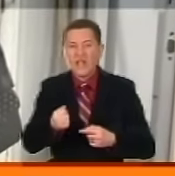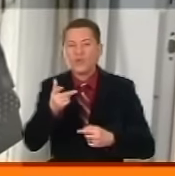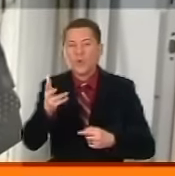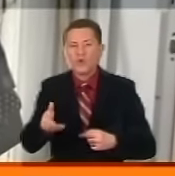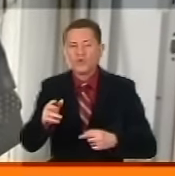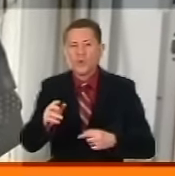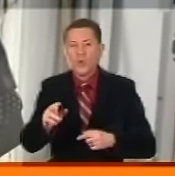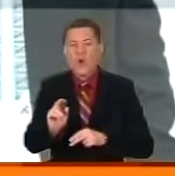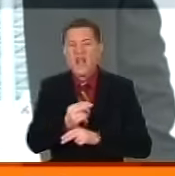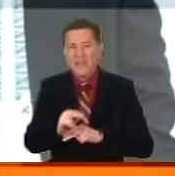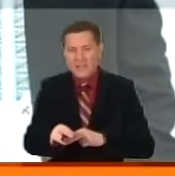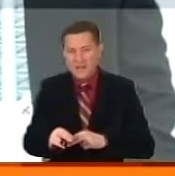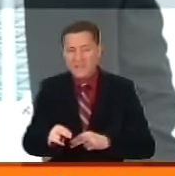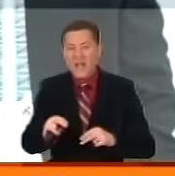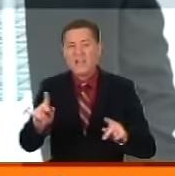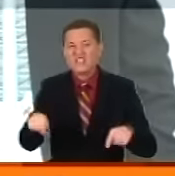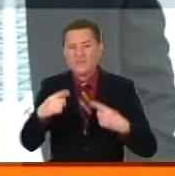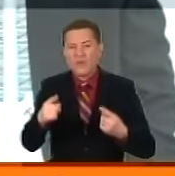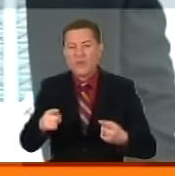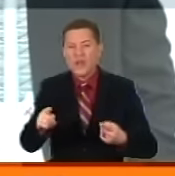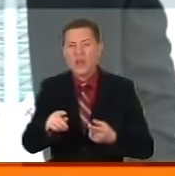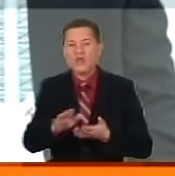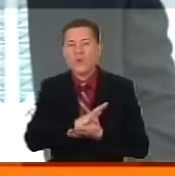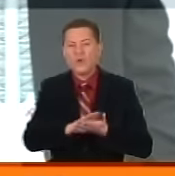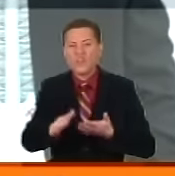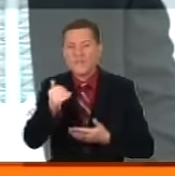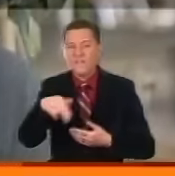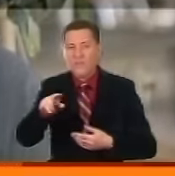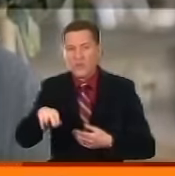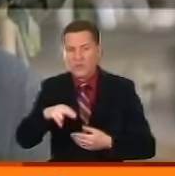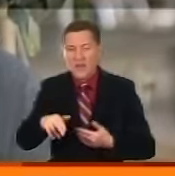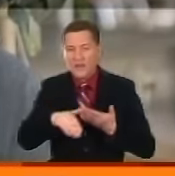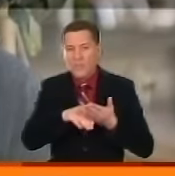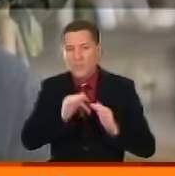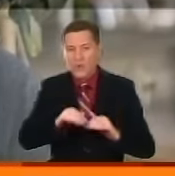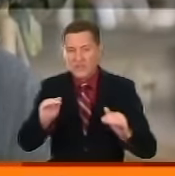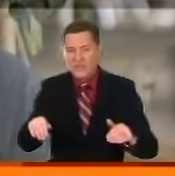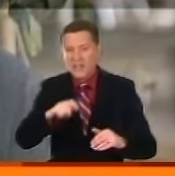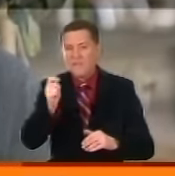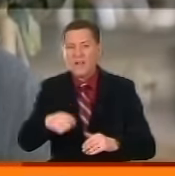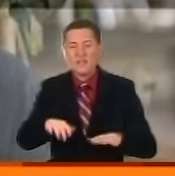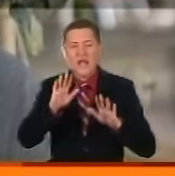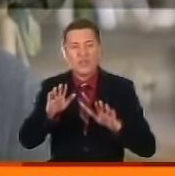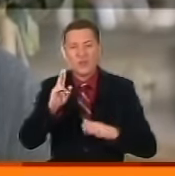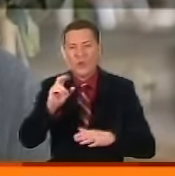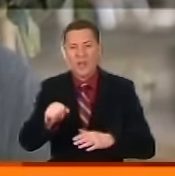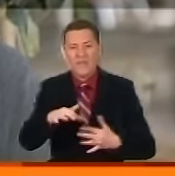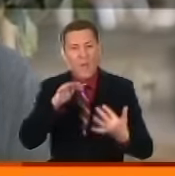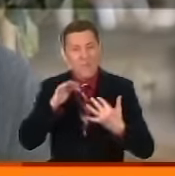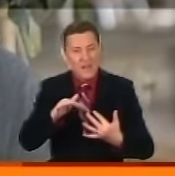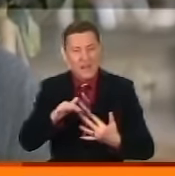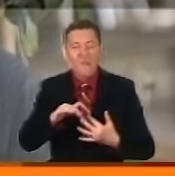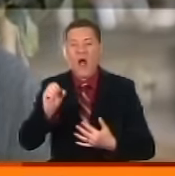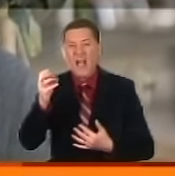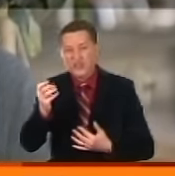США, українці вирішили створити добродійний фонд із допомоги діткам. Війна йде не тільки на передовій, війна йде в лікарнях.